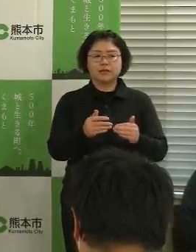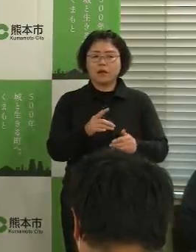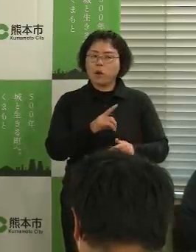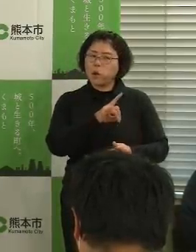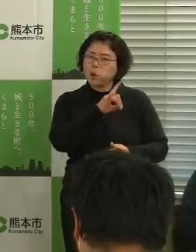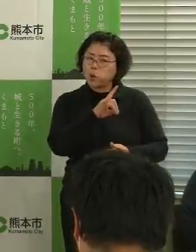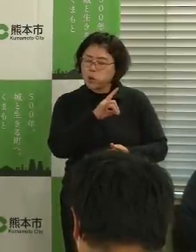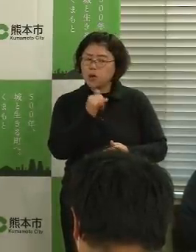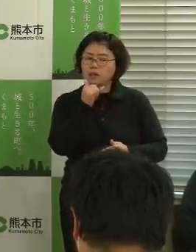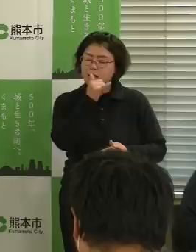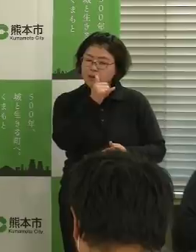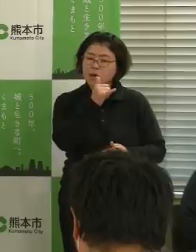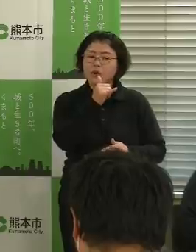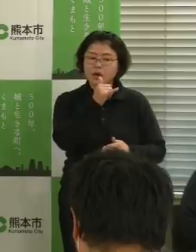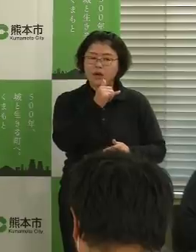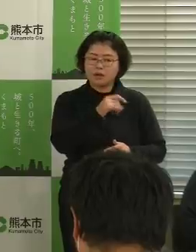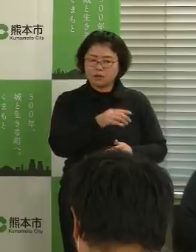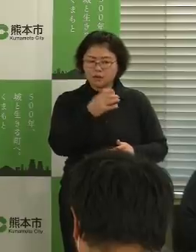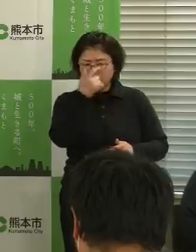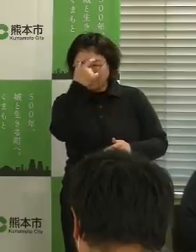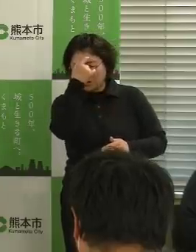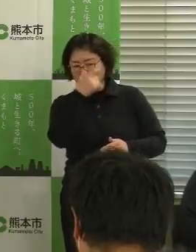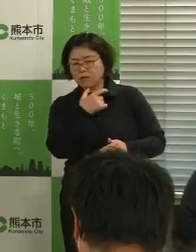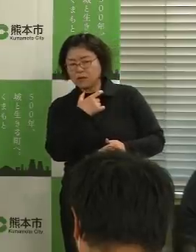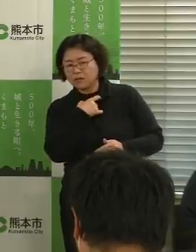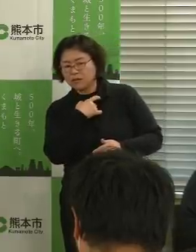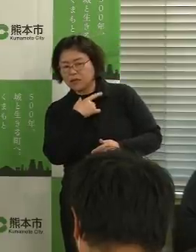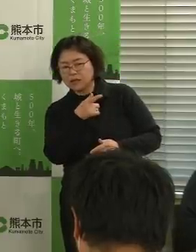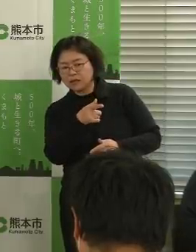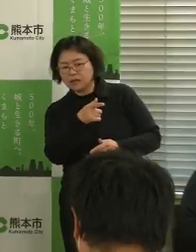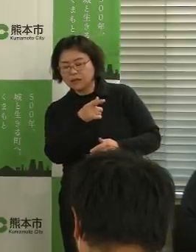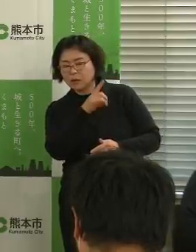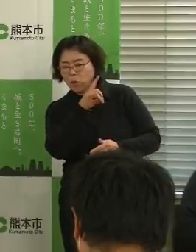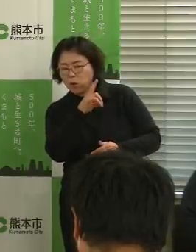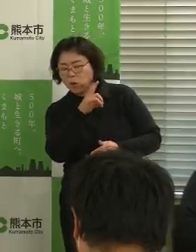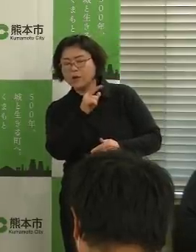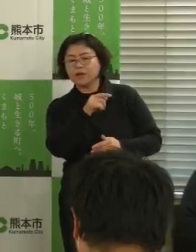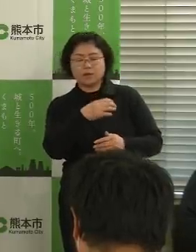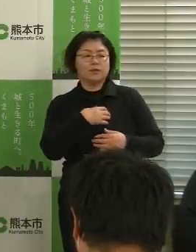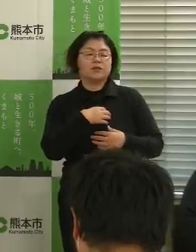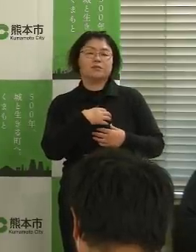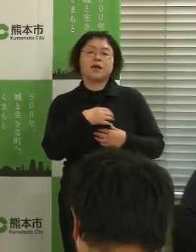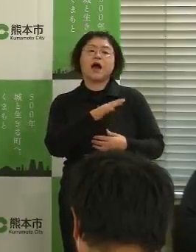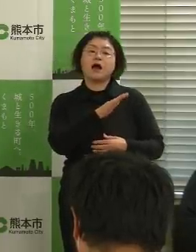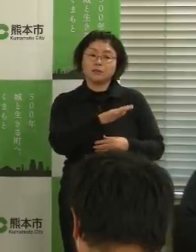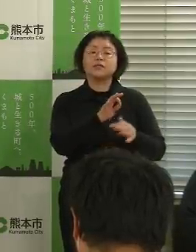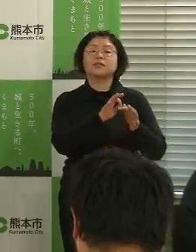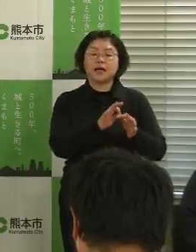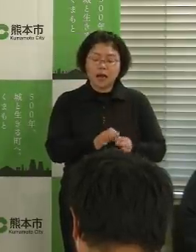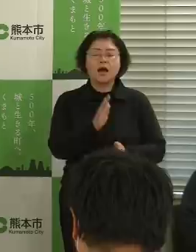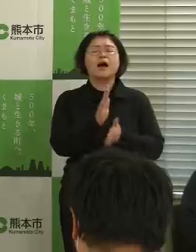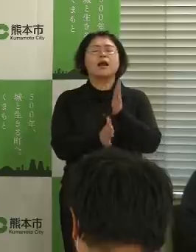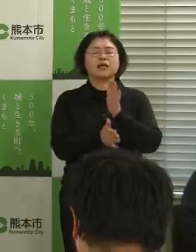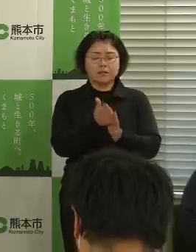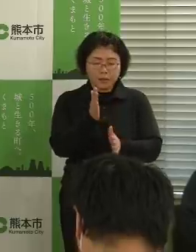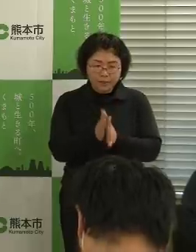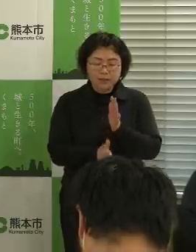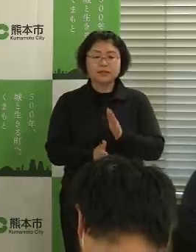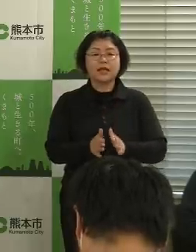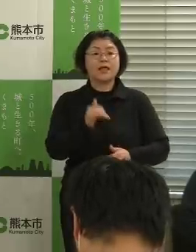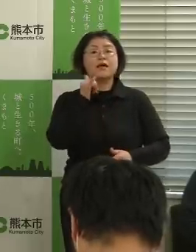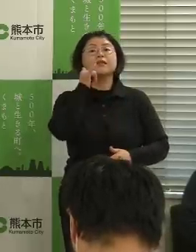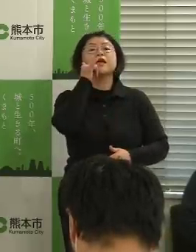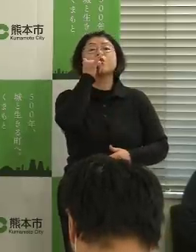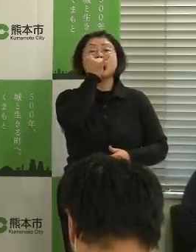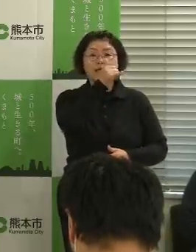は詐欺を疑い、十分注意していただくようお知らせをしてきたところですが、改めまして 電